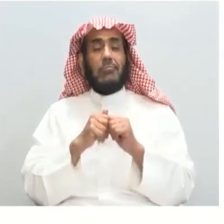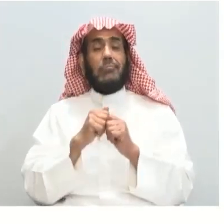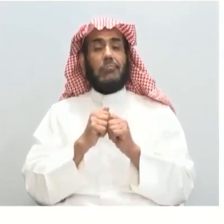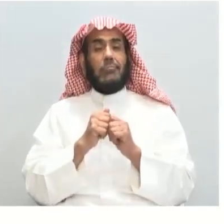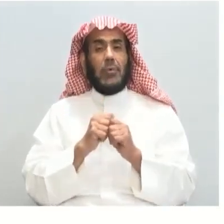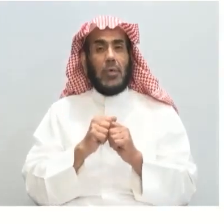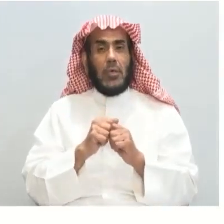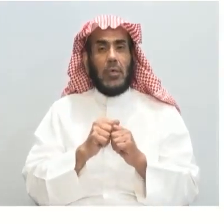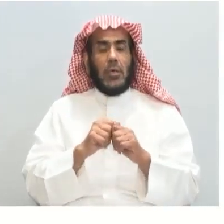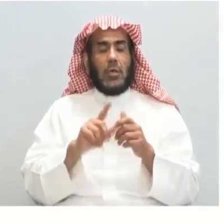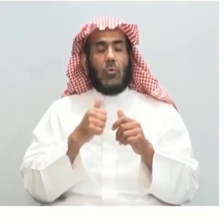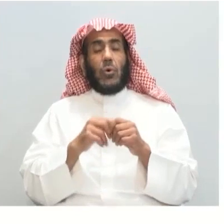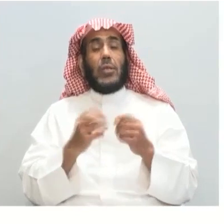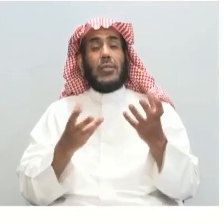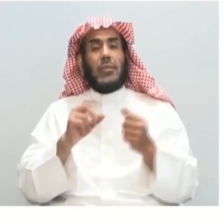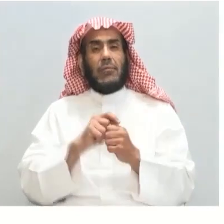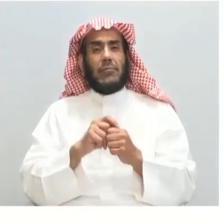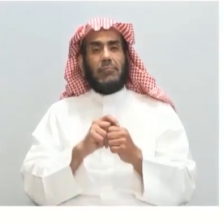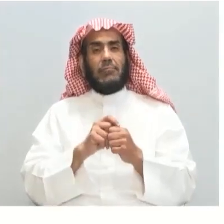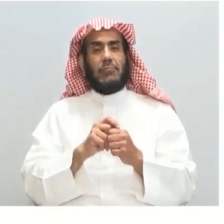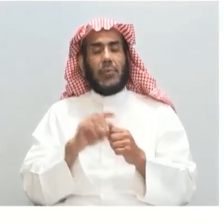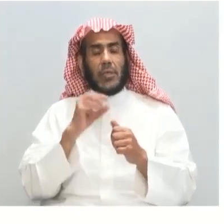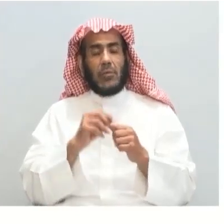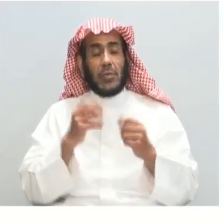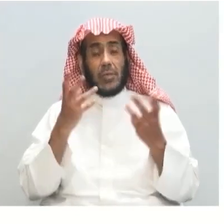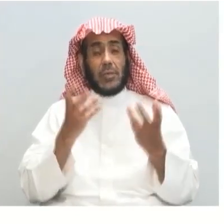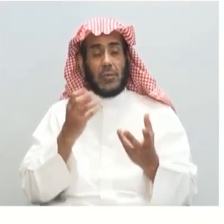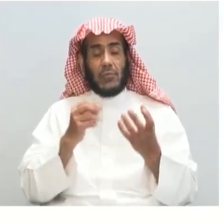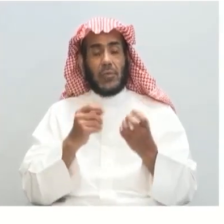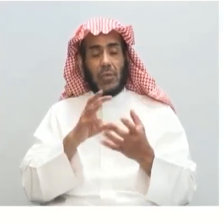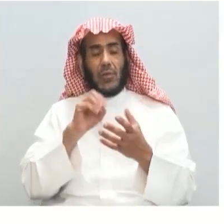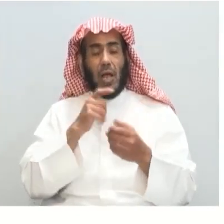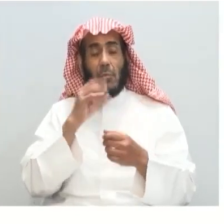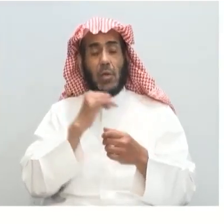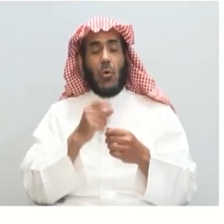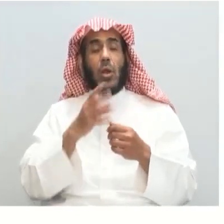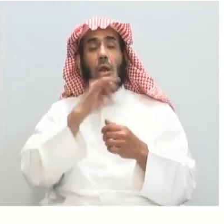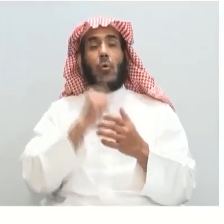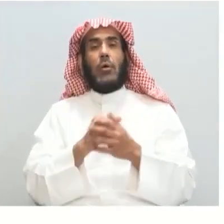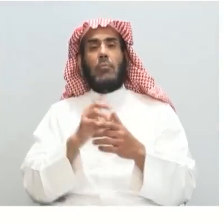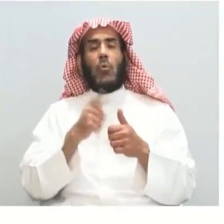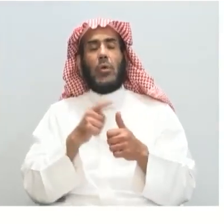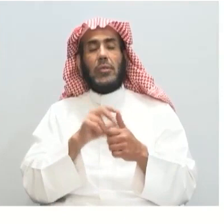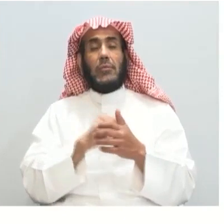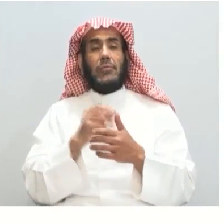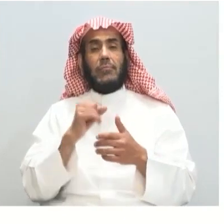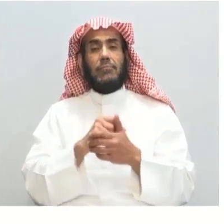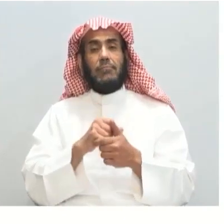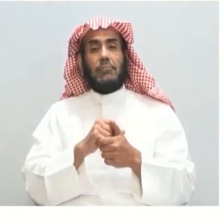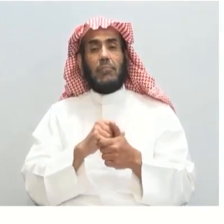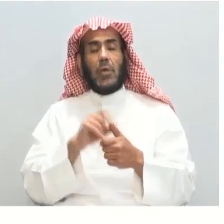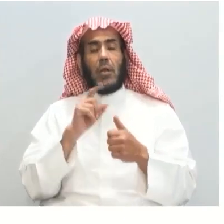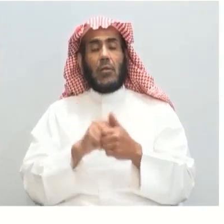الدرس اولا الصرف الح الحديث هنا عن صرف العربيه ونحوها اولا الصرف